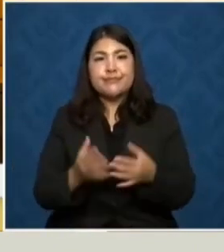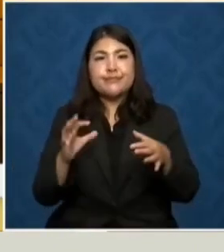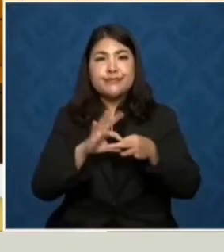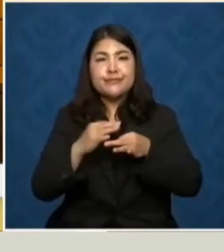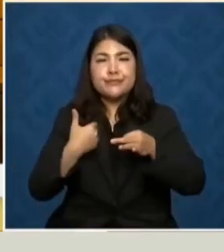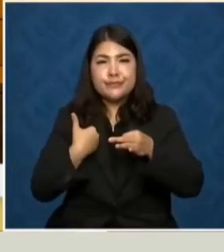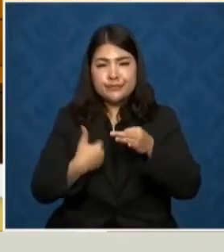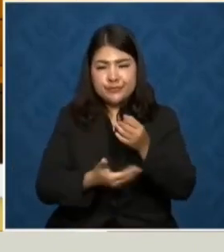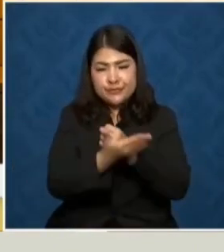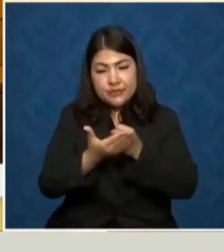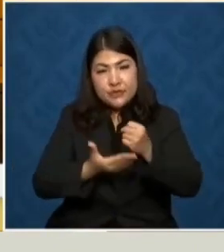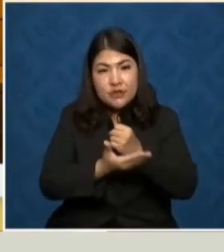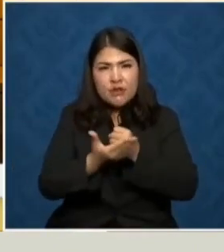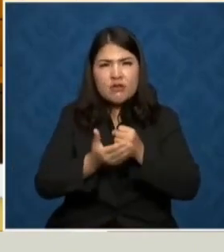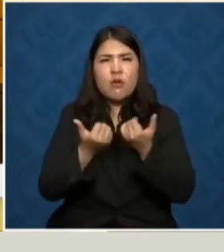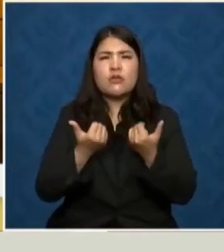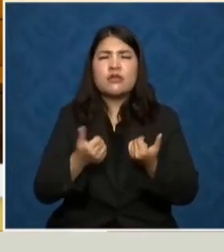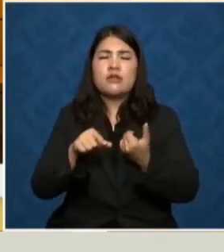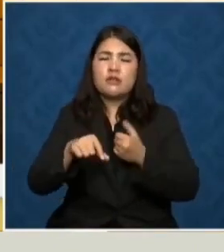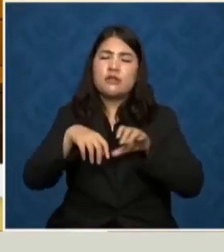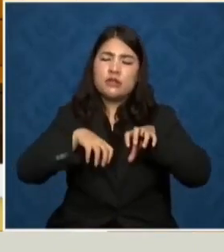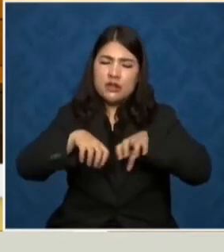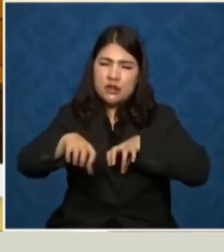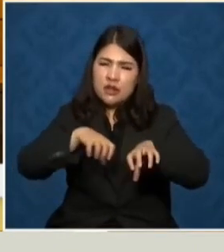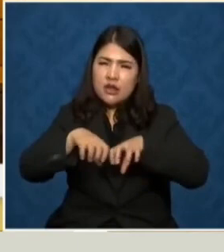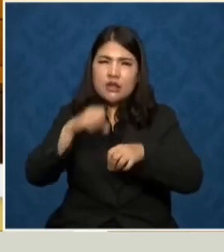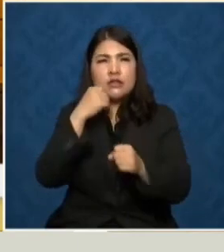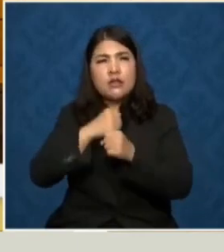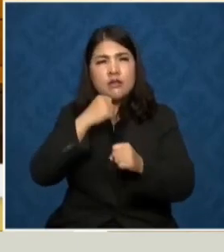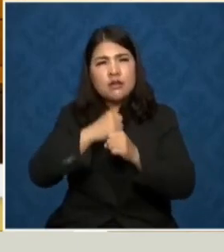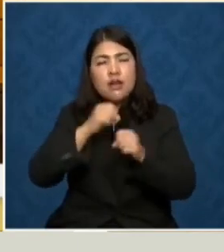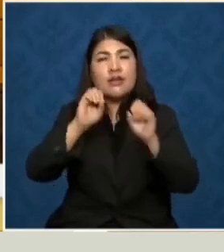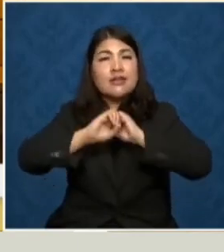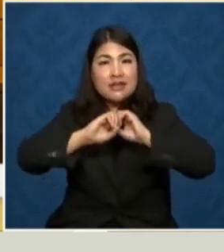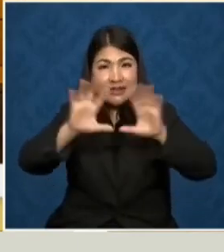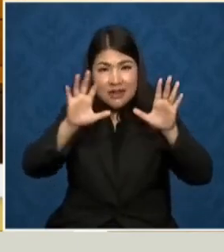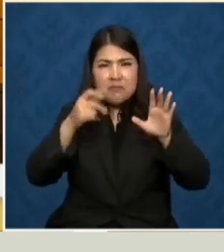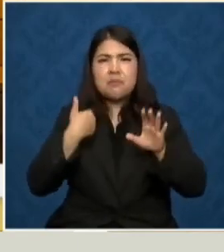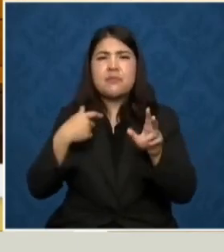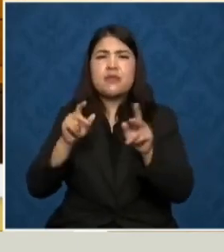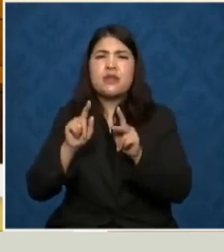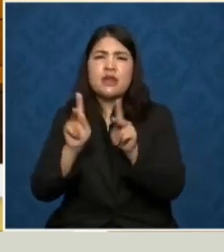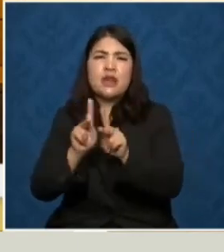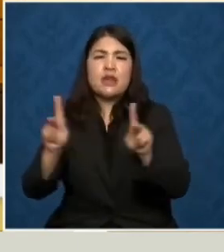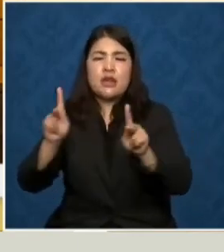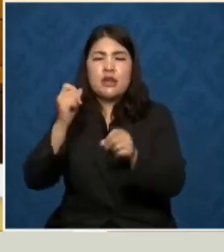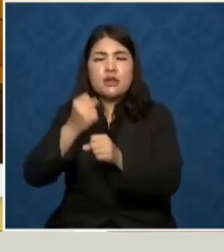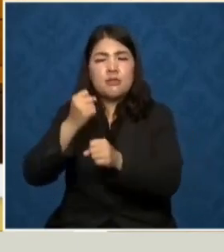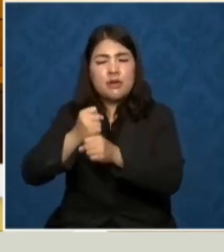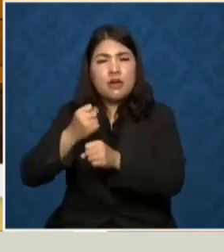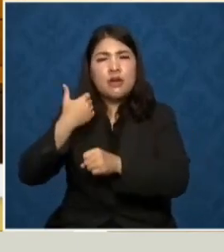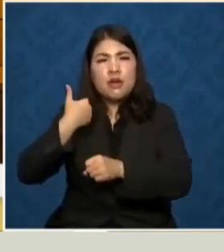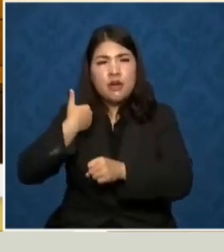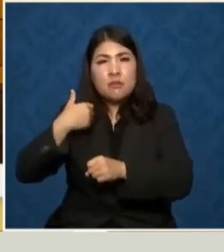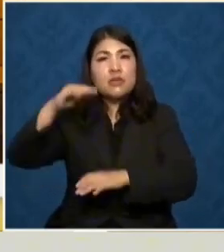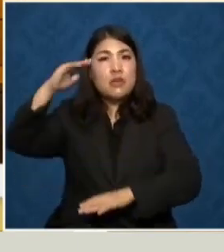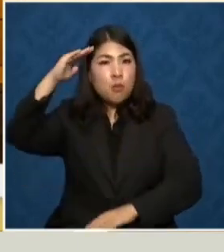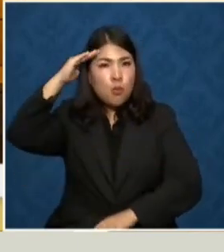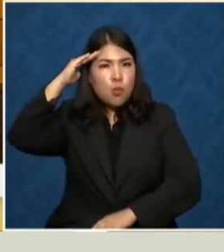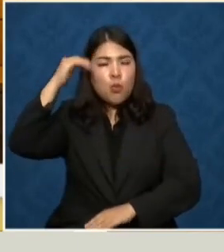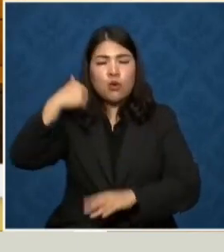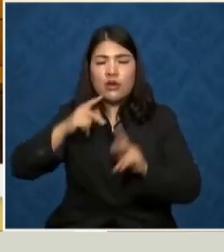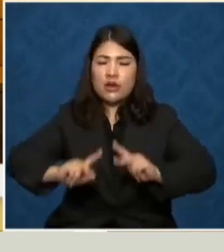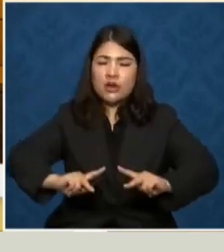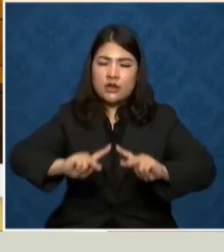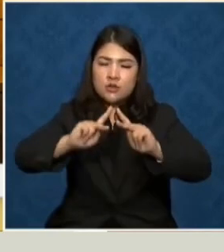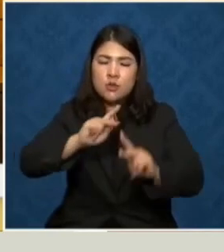เสพติดก็มีการทำงานกันอย่างชัดเจนมีคณะทำงานที่มีประกอบด้วยสำนักงานตำรวจแห่งชาติกระทรวงสา